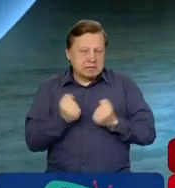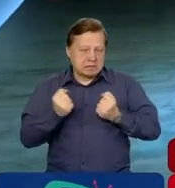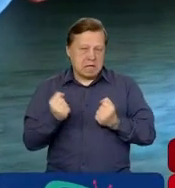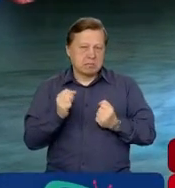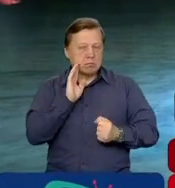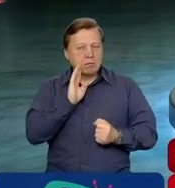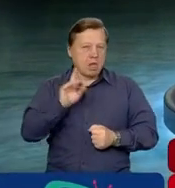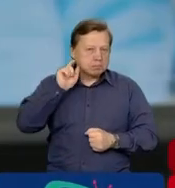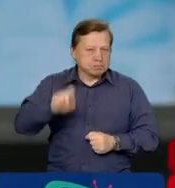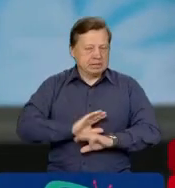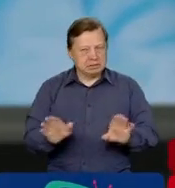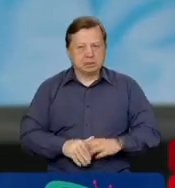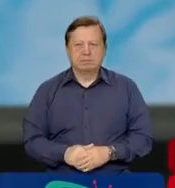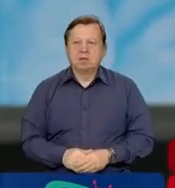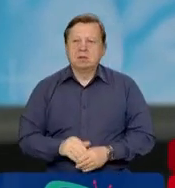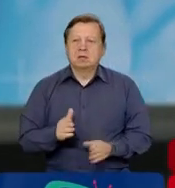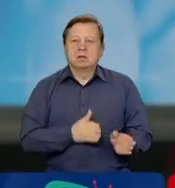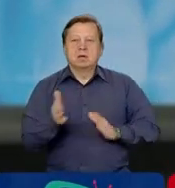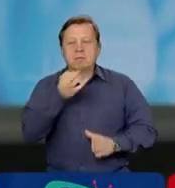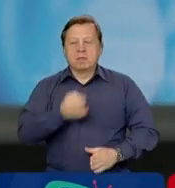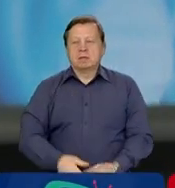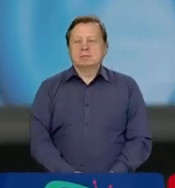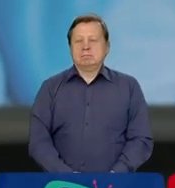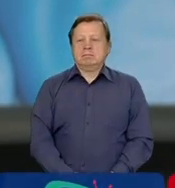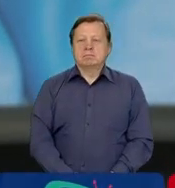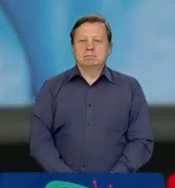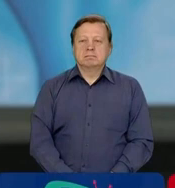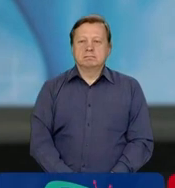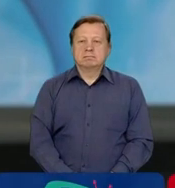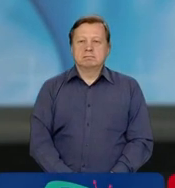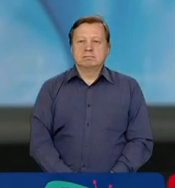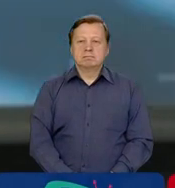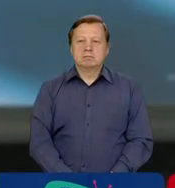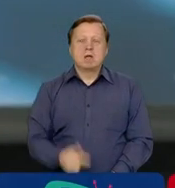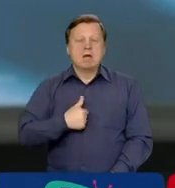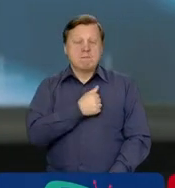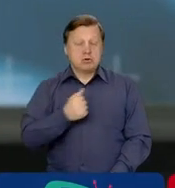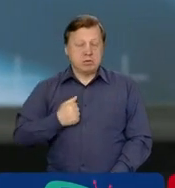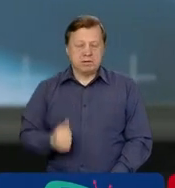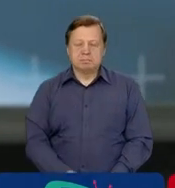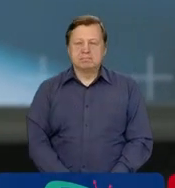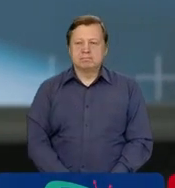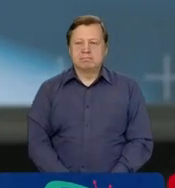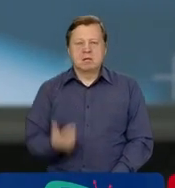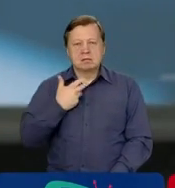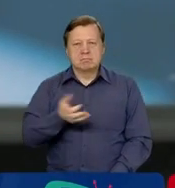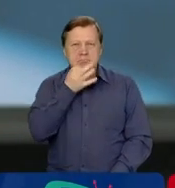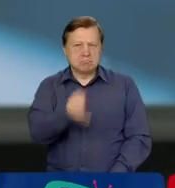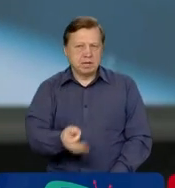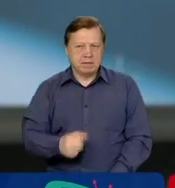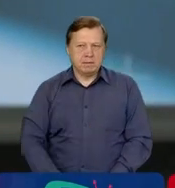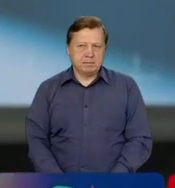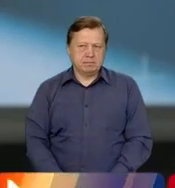możliwości. Kolejne pytanie na naszej antenie. Bardzo proszę. Jolanta z tej strony, z Warszawy. Chciałam się zapytać, czy